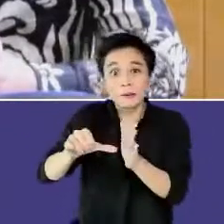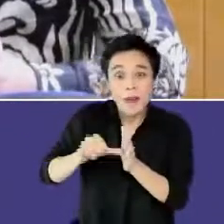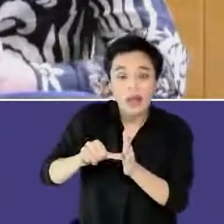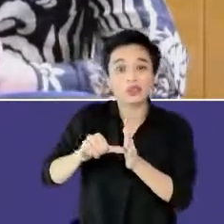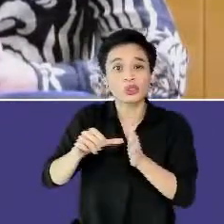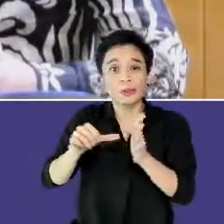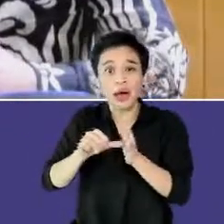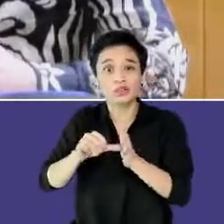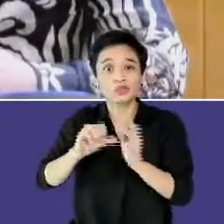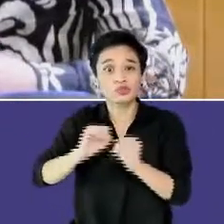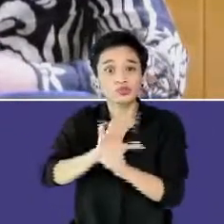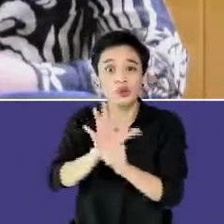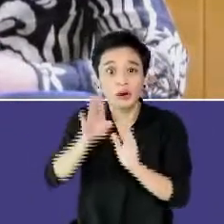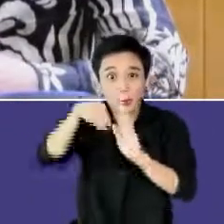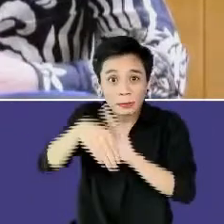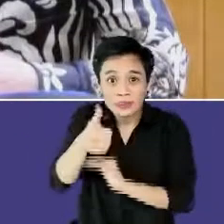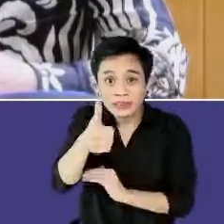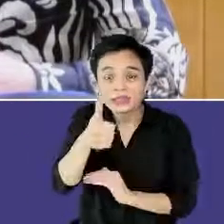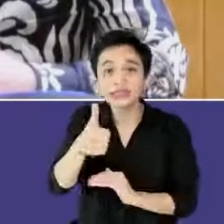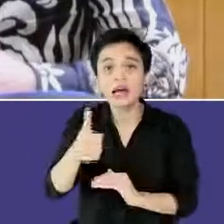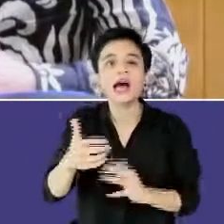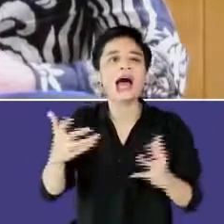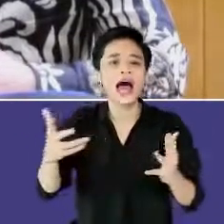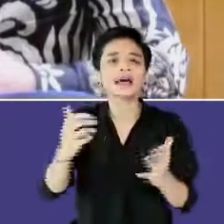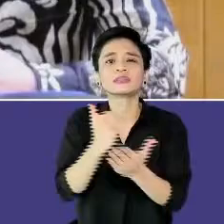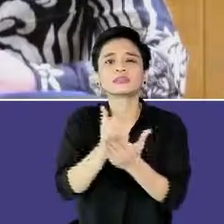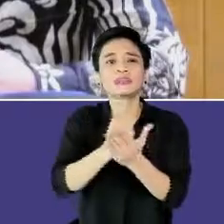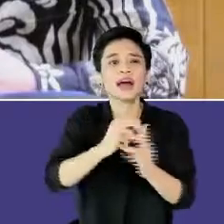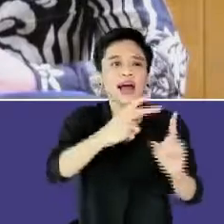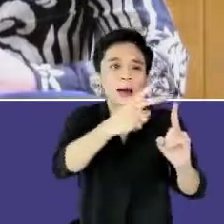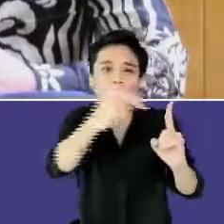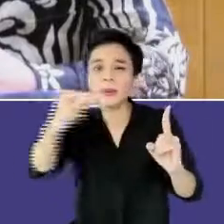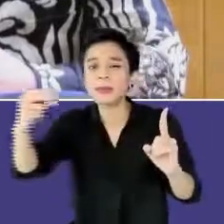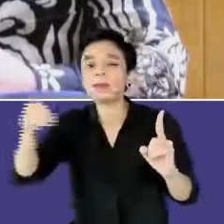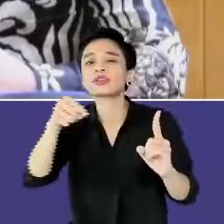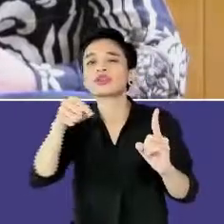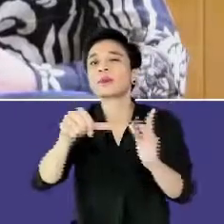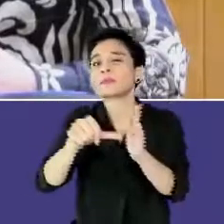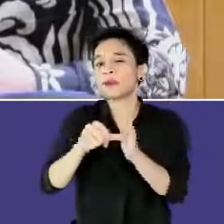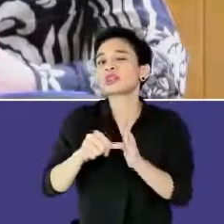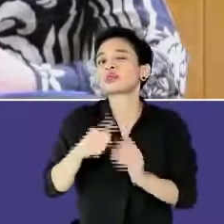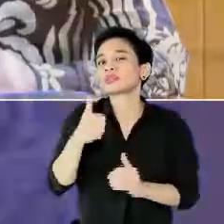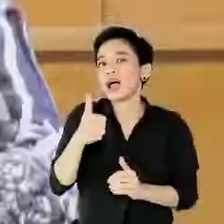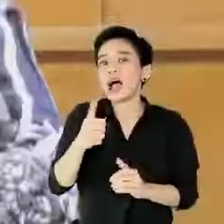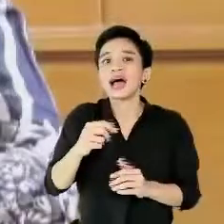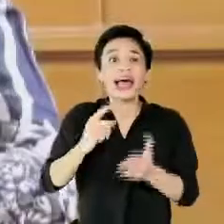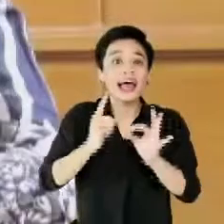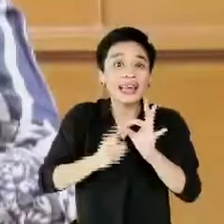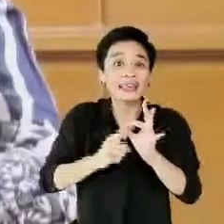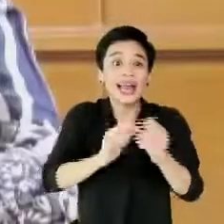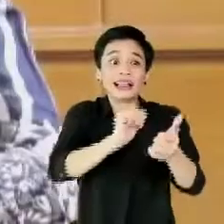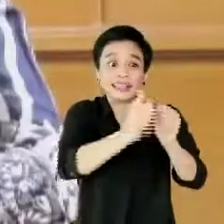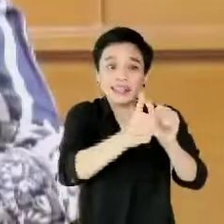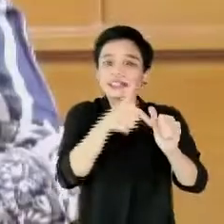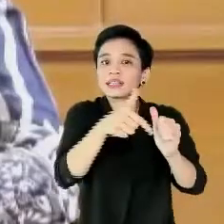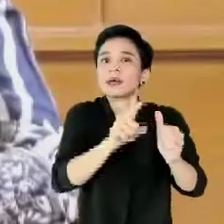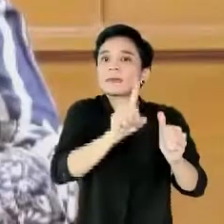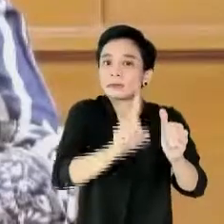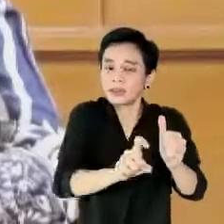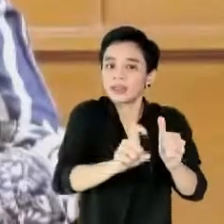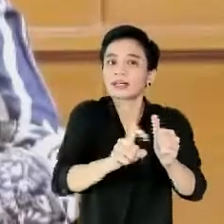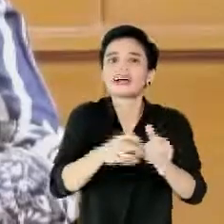menjadi sangat penting agar kurva epidemiologi kita reliable kalau kita tidak melakukan testing maka terjadi fenomena